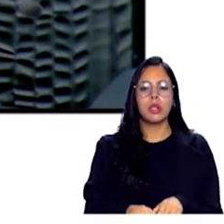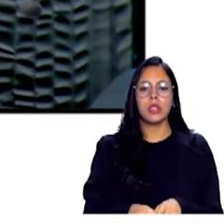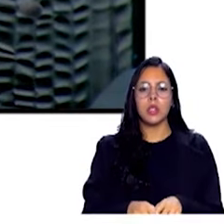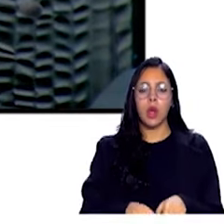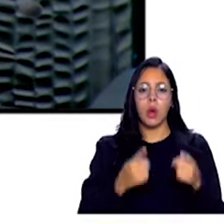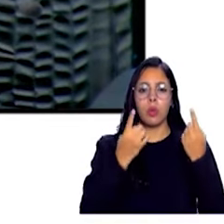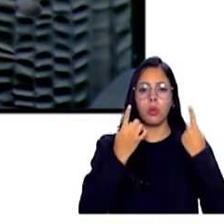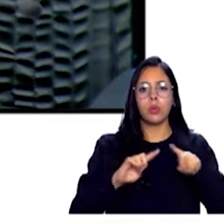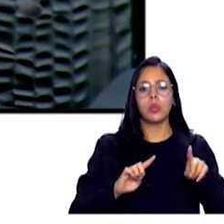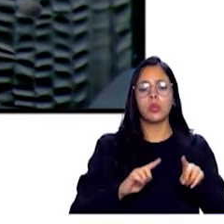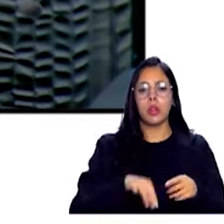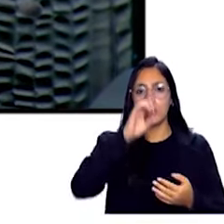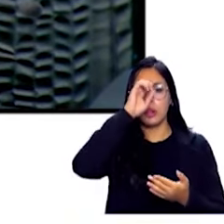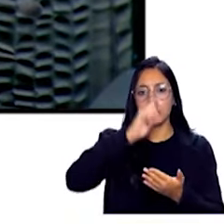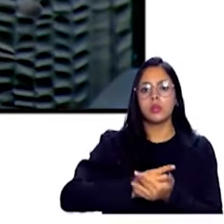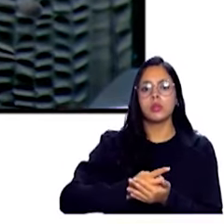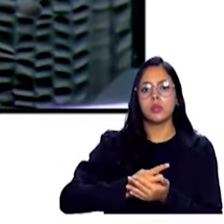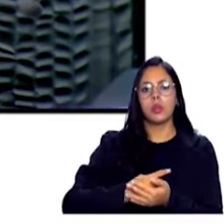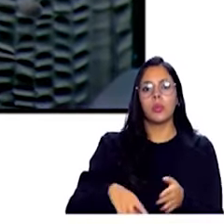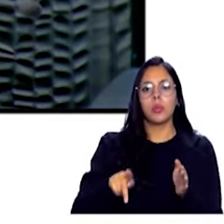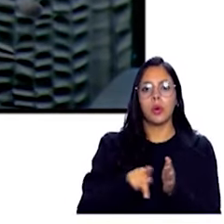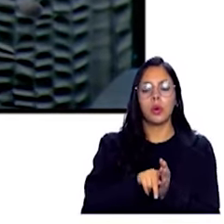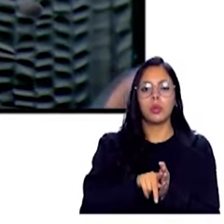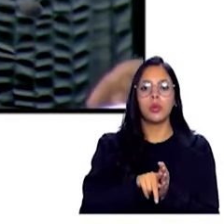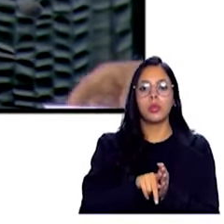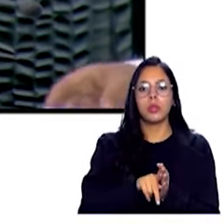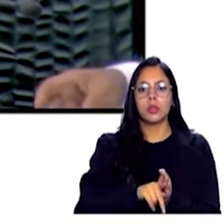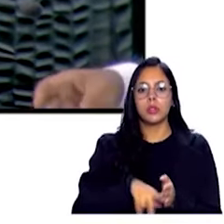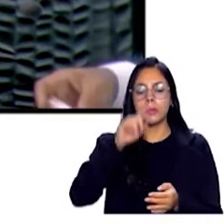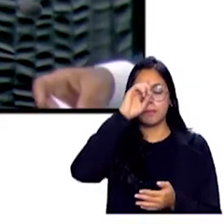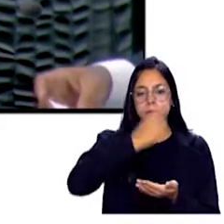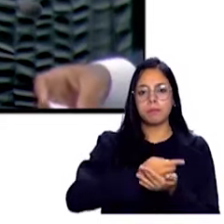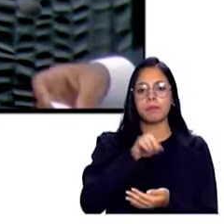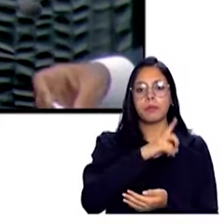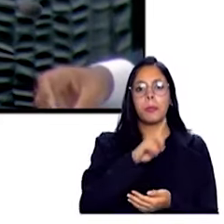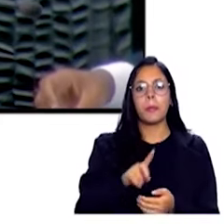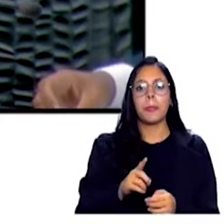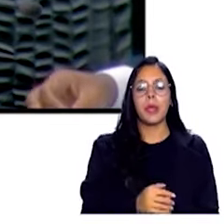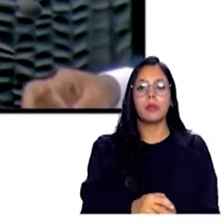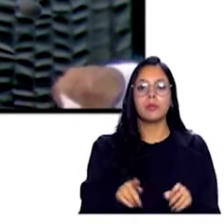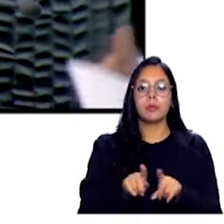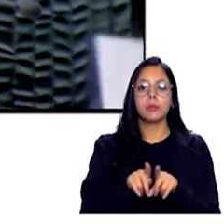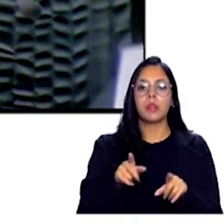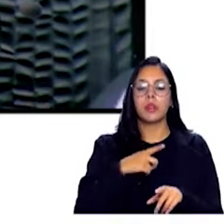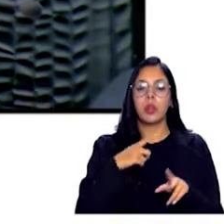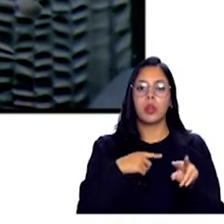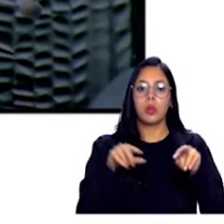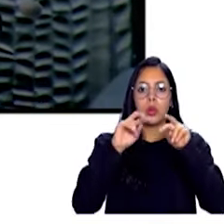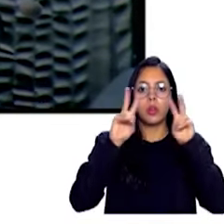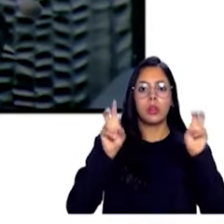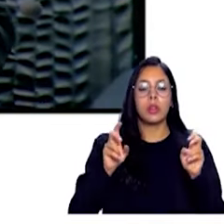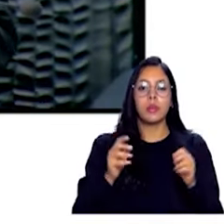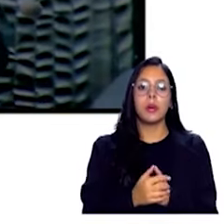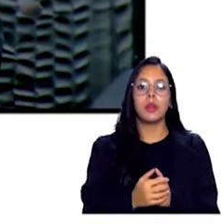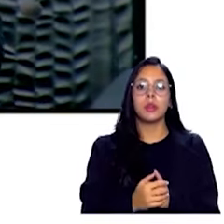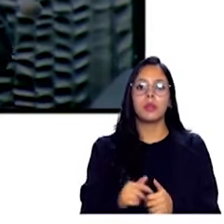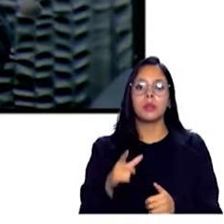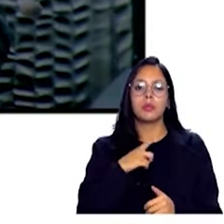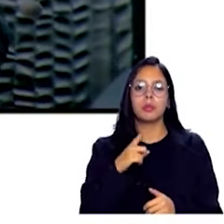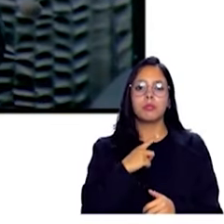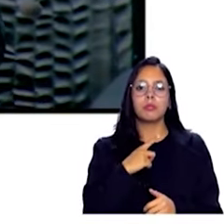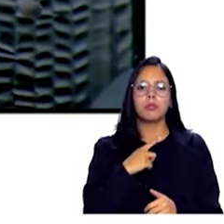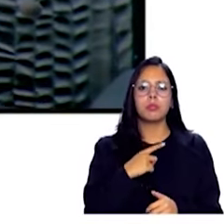plusieurs semaines sur cette question Pour arriver au constat d'une TRS grande Division entre